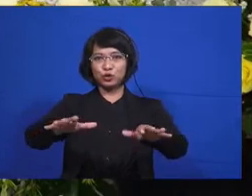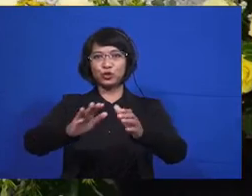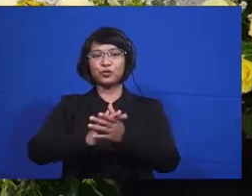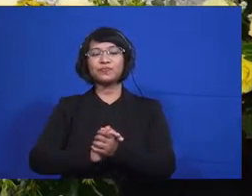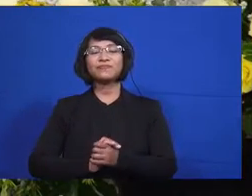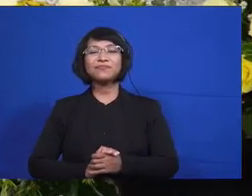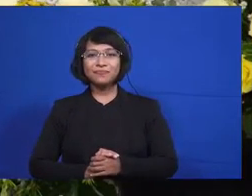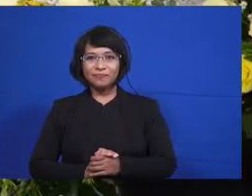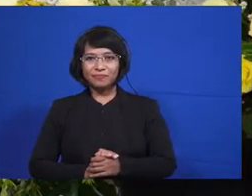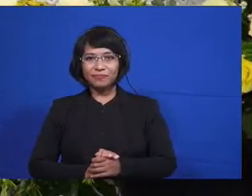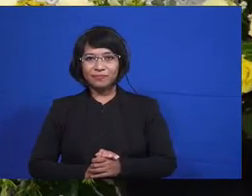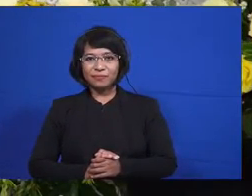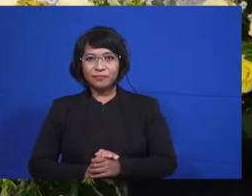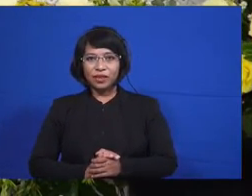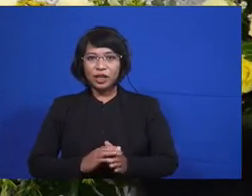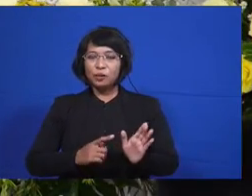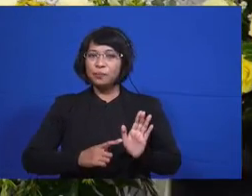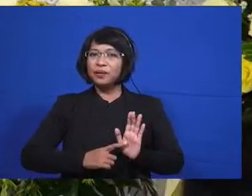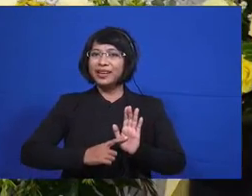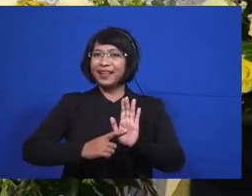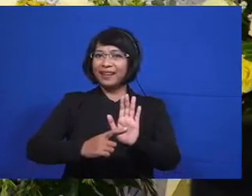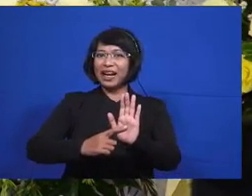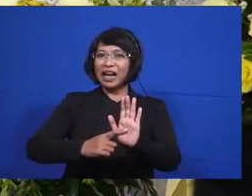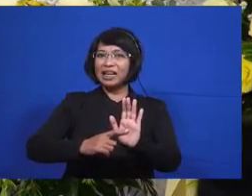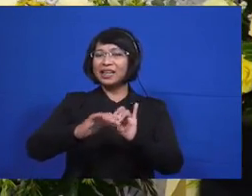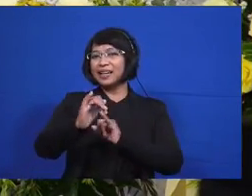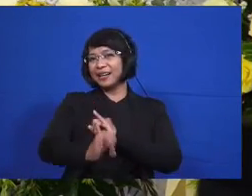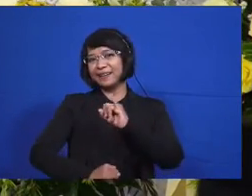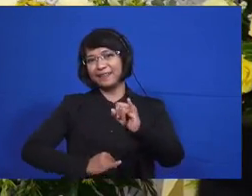tekun menyatakan iman dan cinta